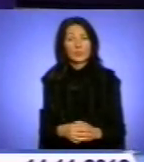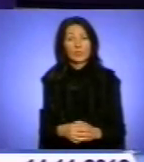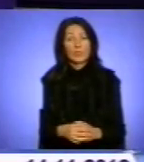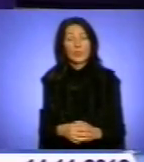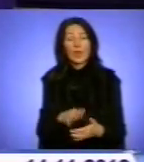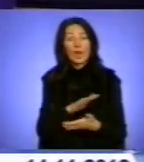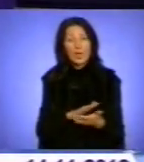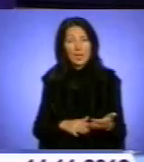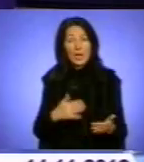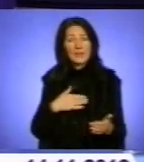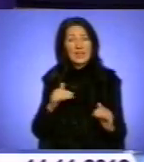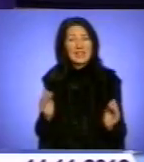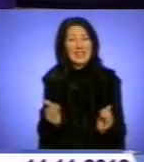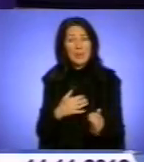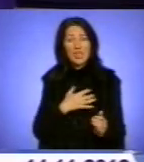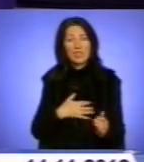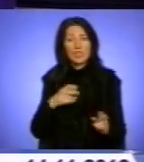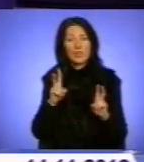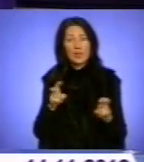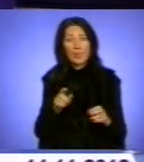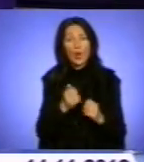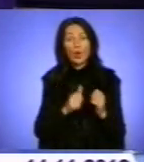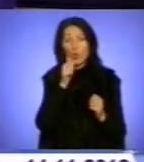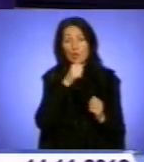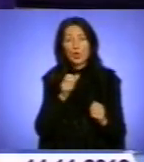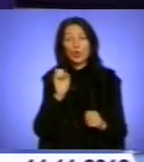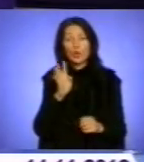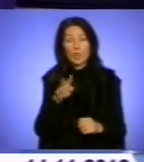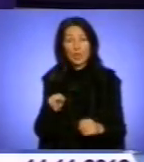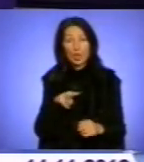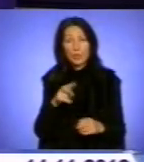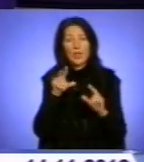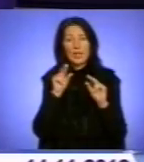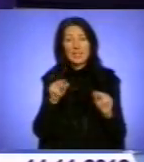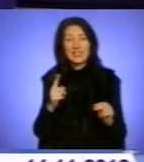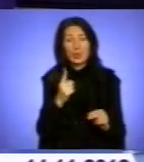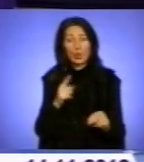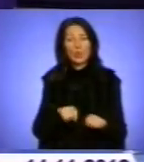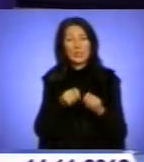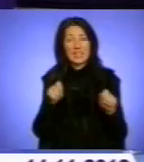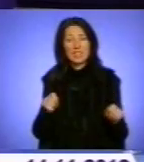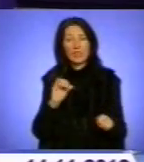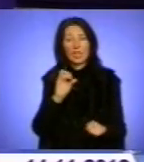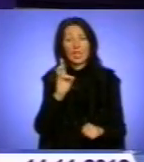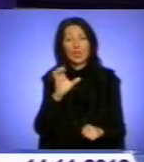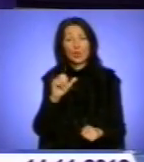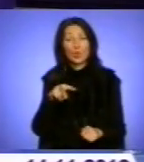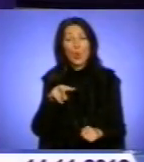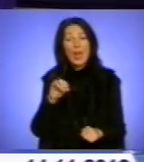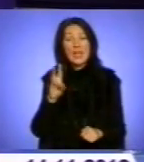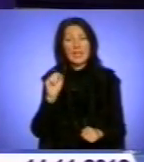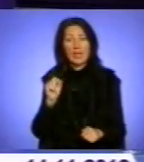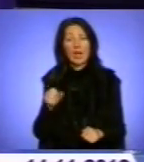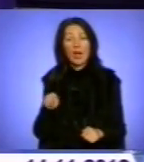Ну а далі в нас не менш важливі теми. Щорічно 14 листопада на честь одного з відкривачів інсуліна Фредеріка